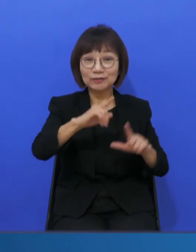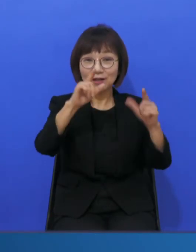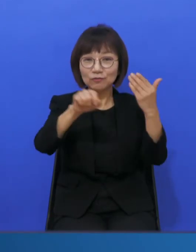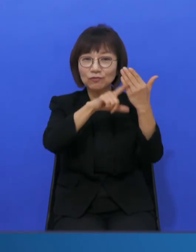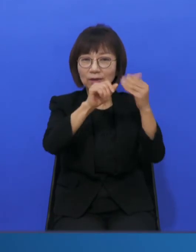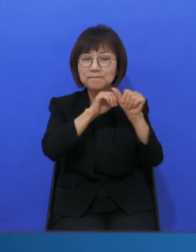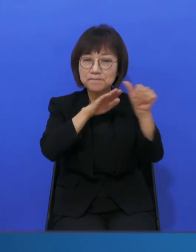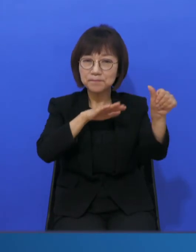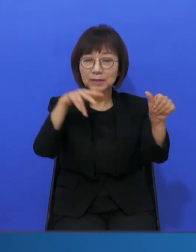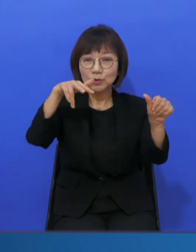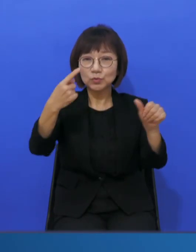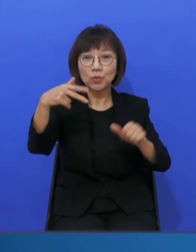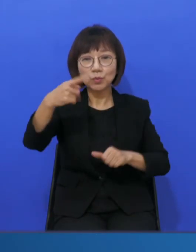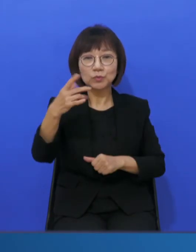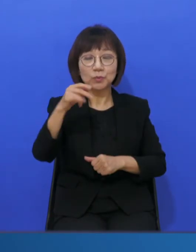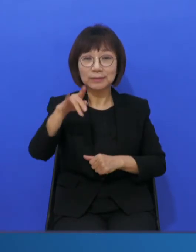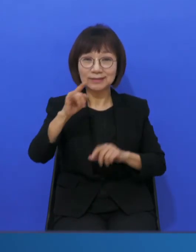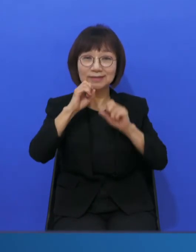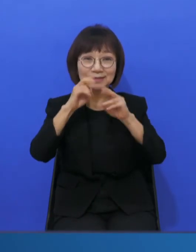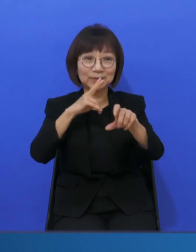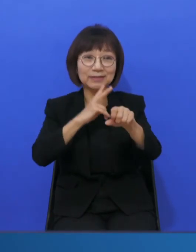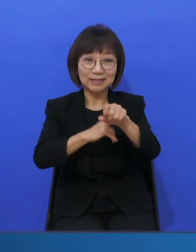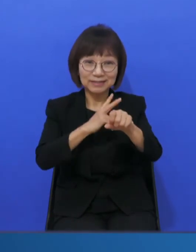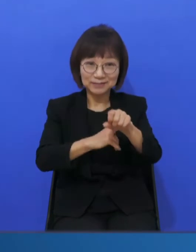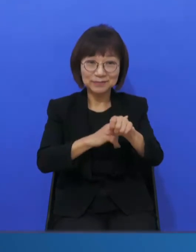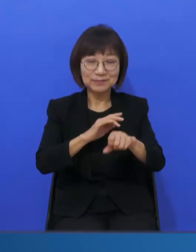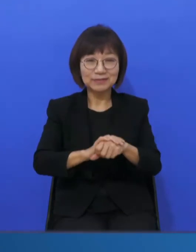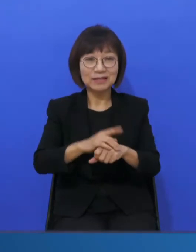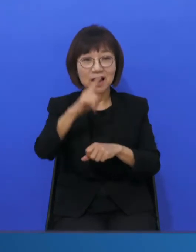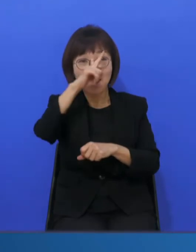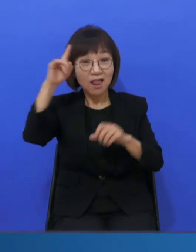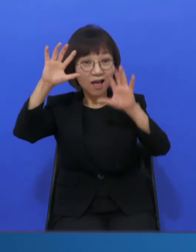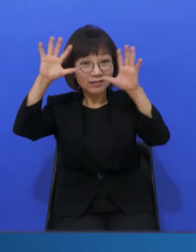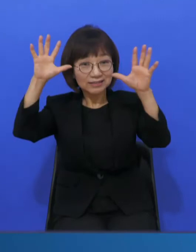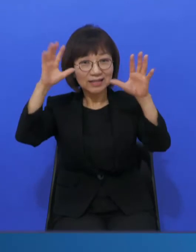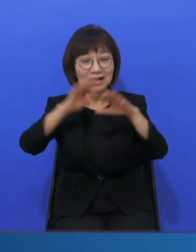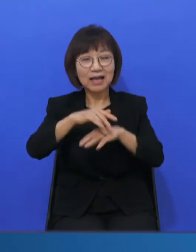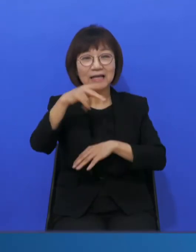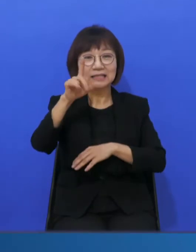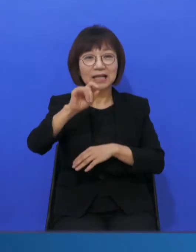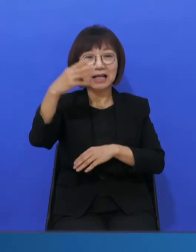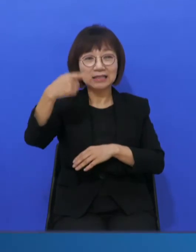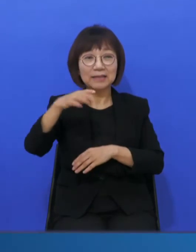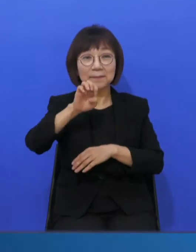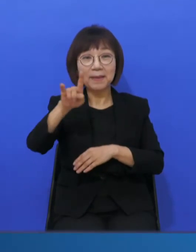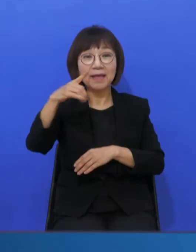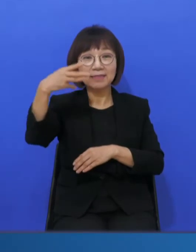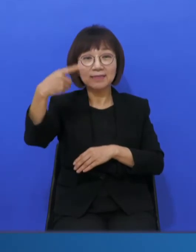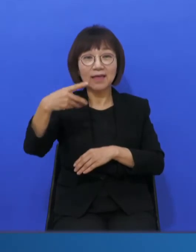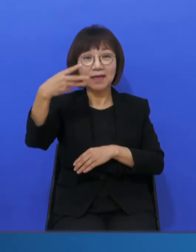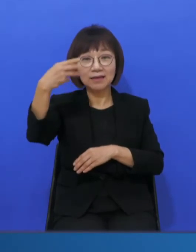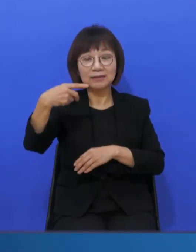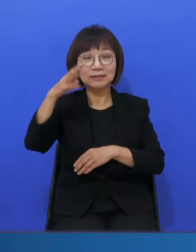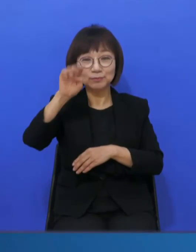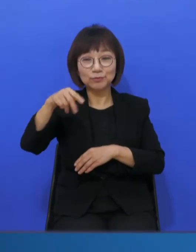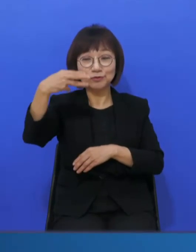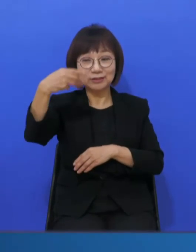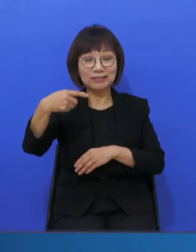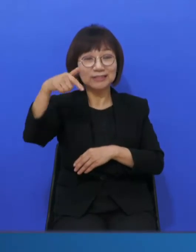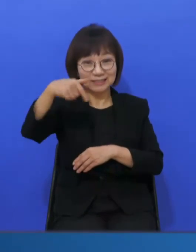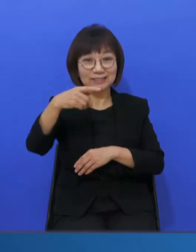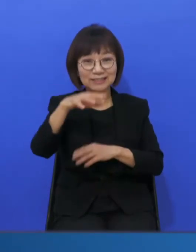9월에 파송되신 조종재 선교사님은 러시아 북서쪽 상트페테르부르크 지역에서 사역을 하고